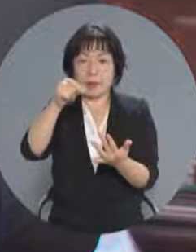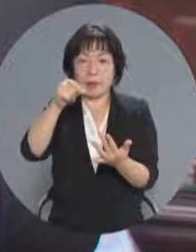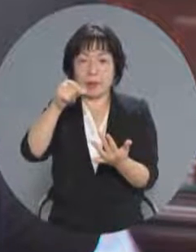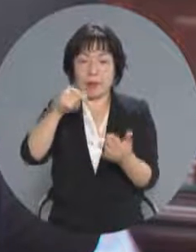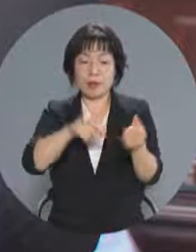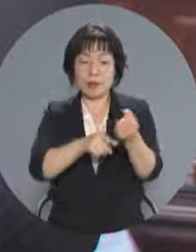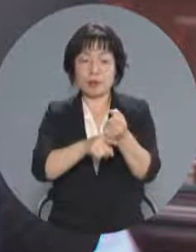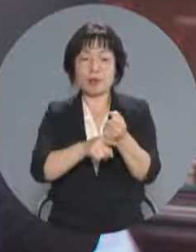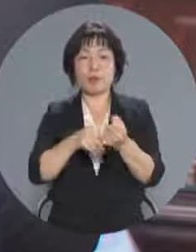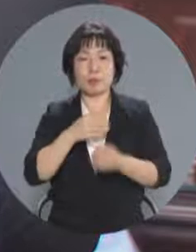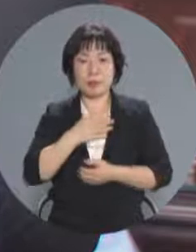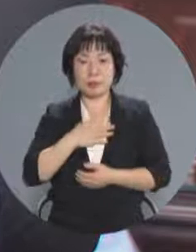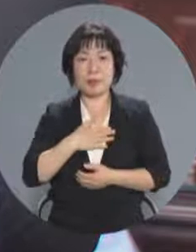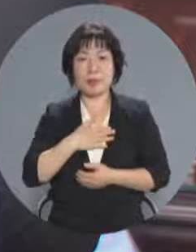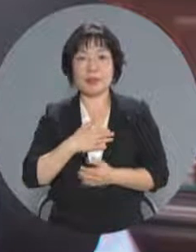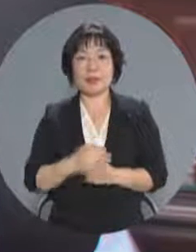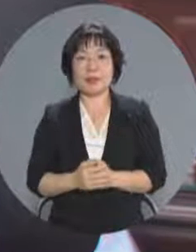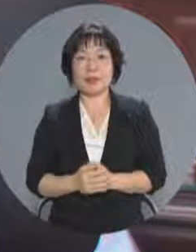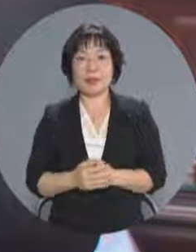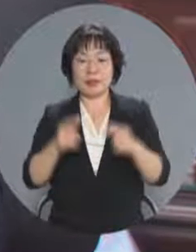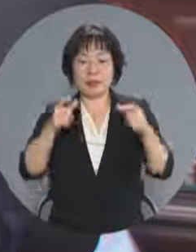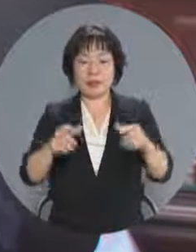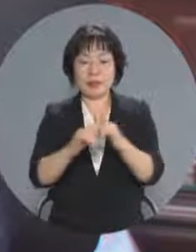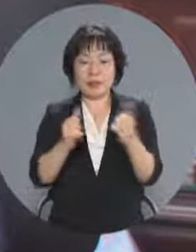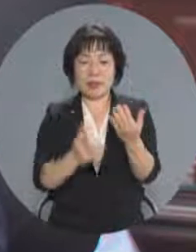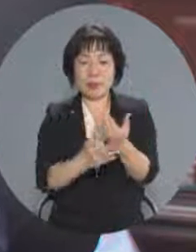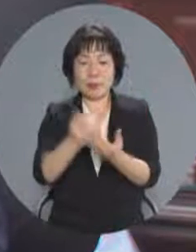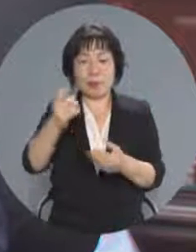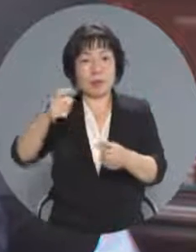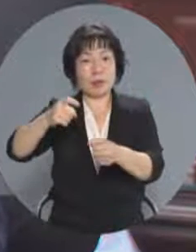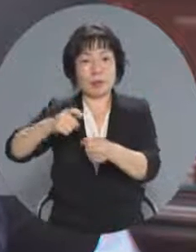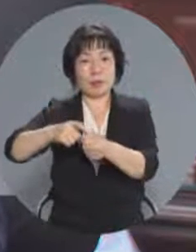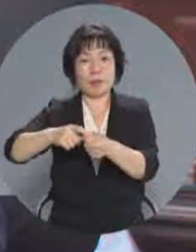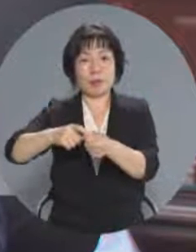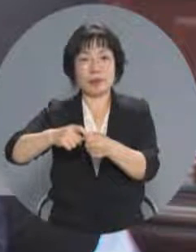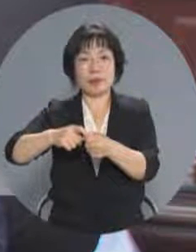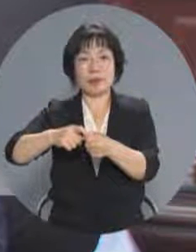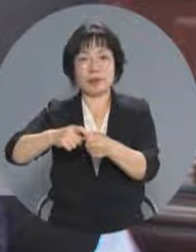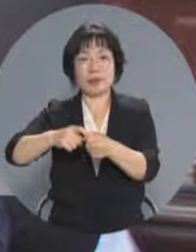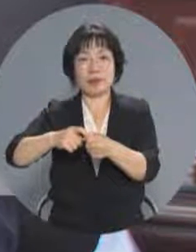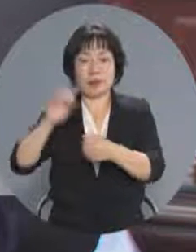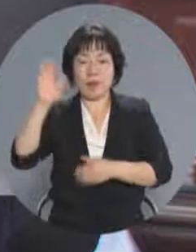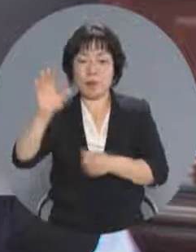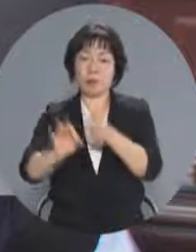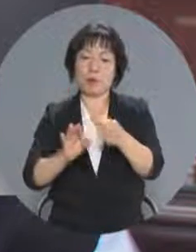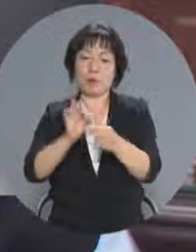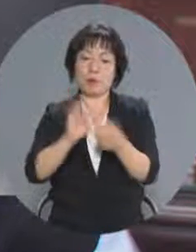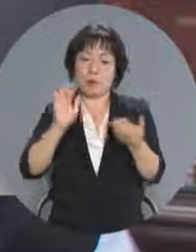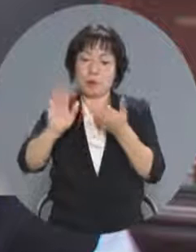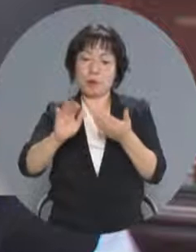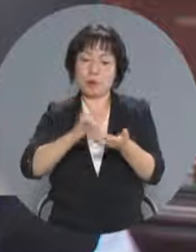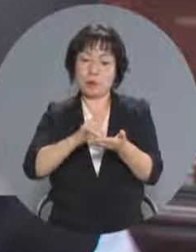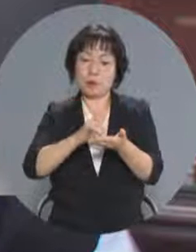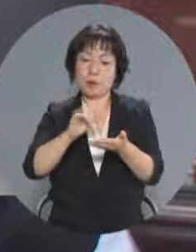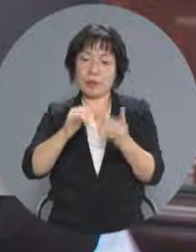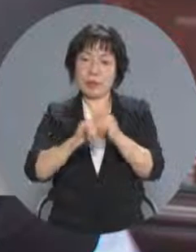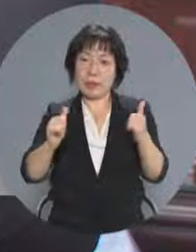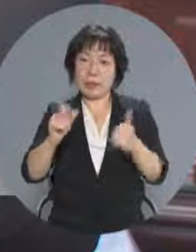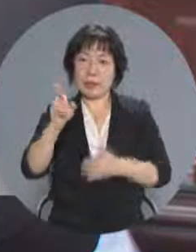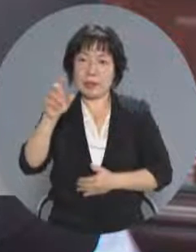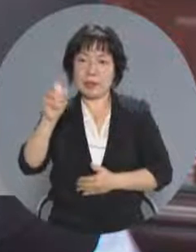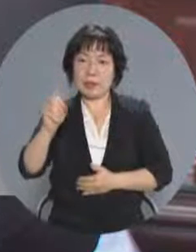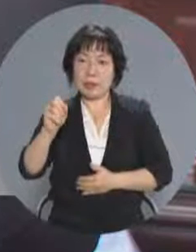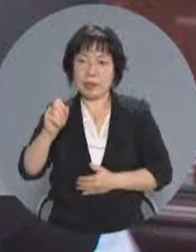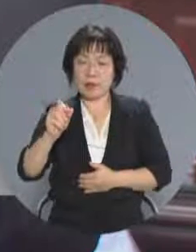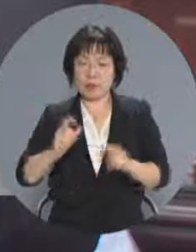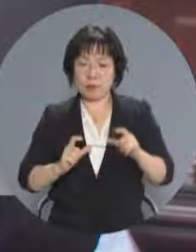이유를 잘 알고 있습니다 우리 국민 통합 위해서 어 향후 10년 후에 인구 10만의 더 큰 운구를